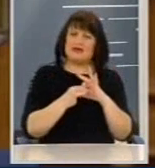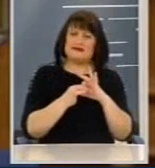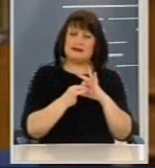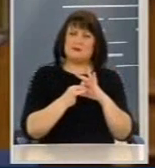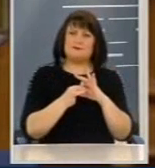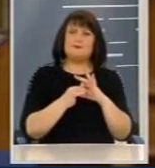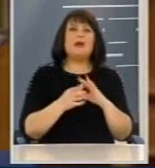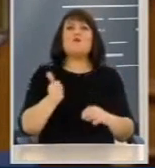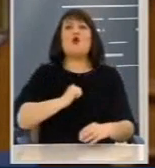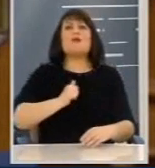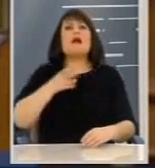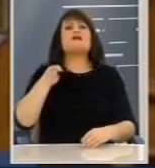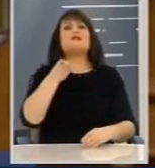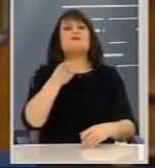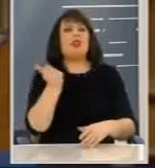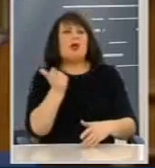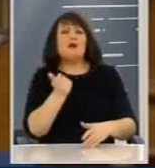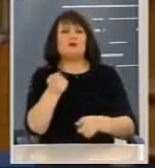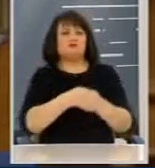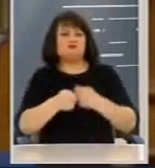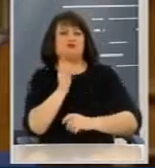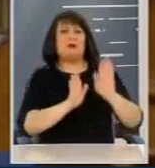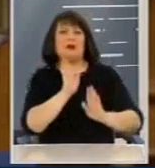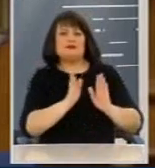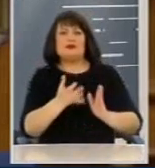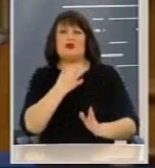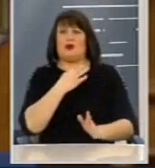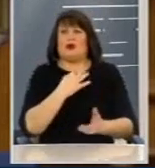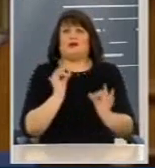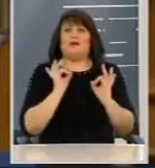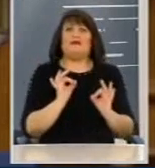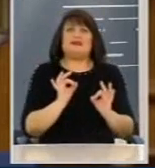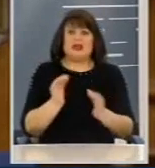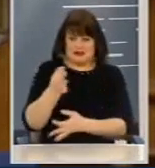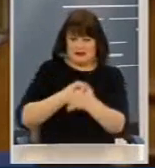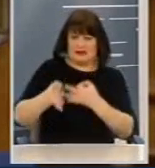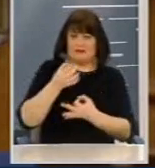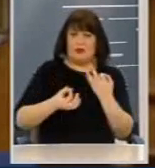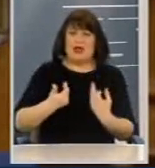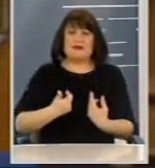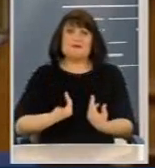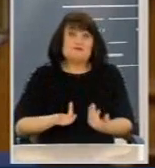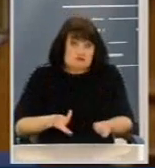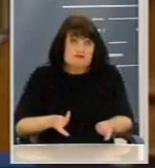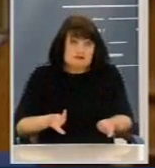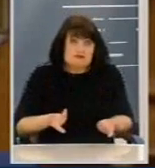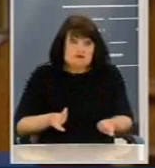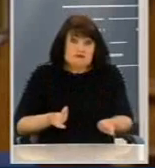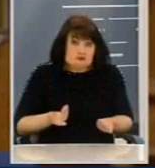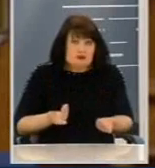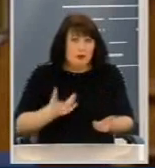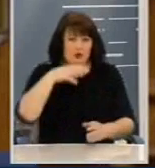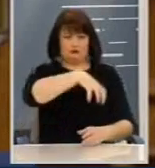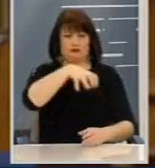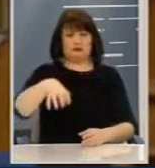χώρα στις αγορές, προφανώς, και χρειάζεται να έχει τη δυνατότητα συμβουλών από σχήματα